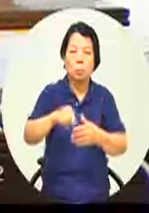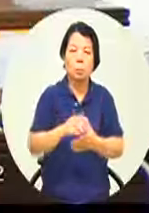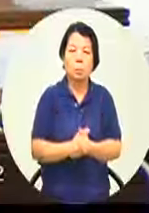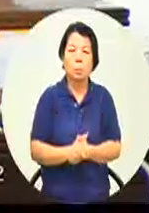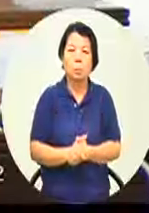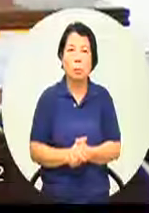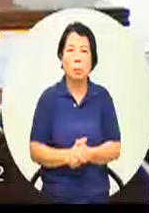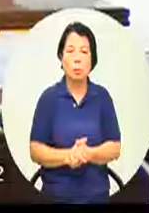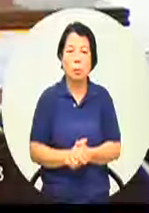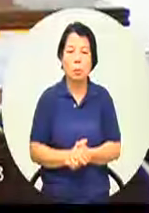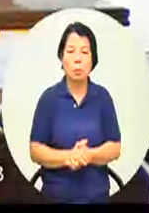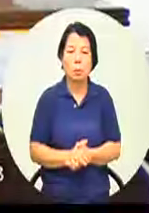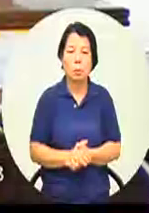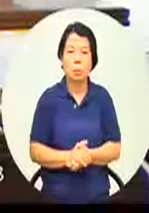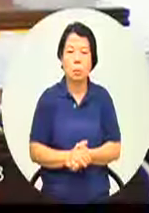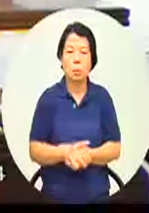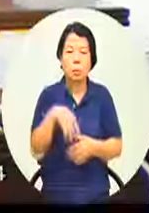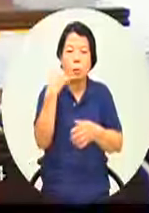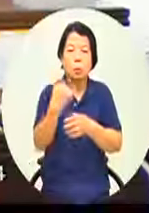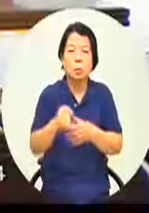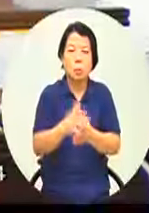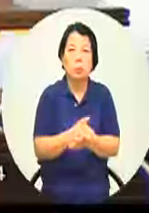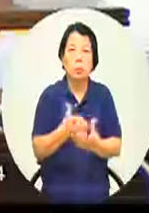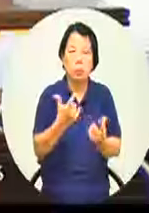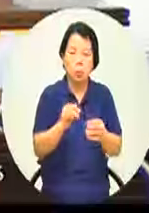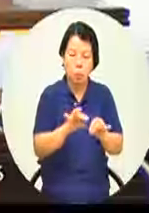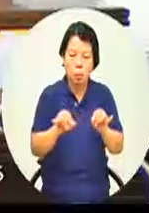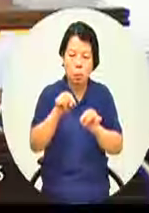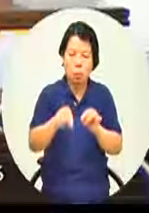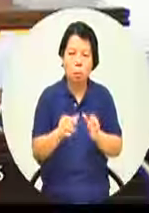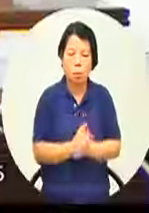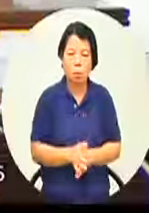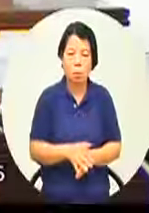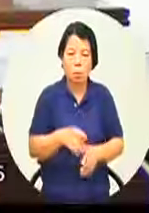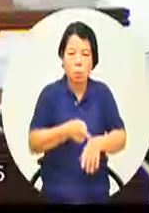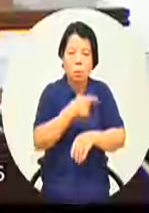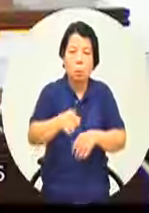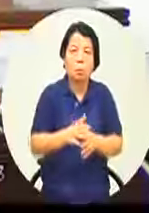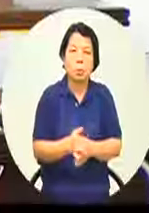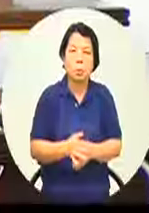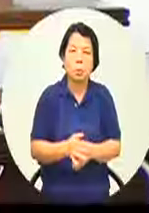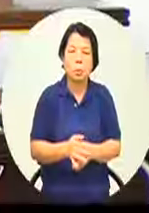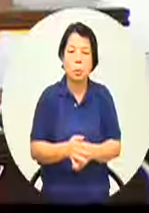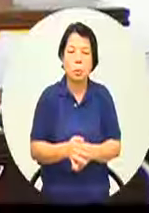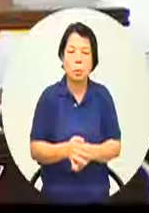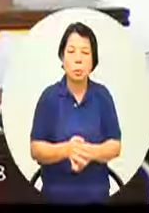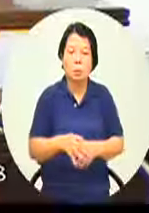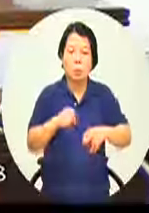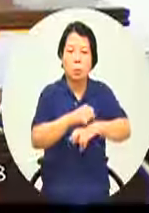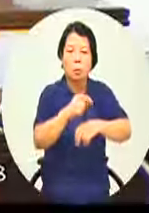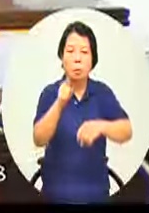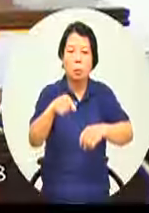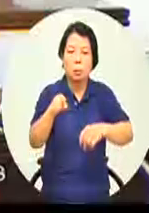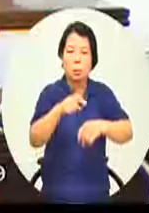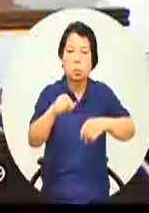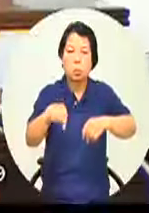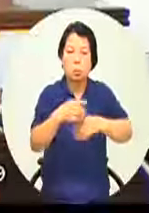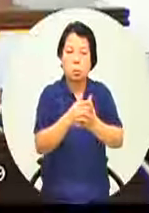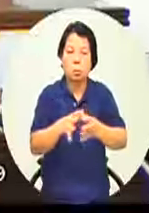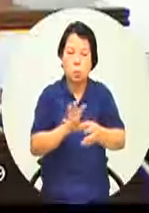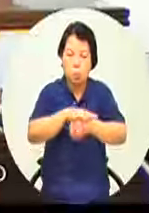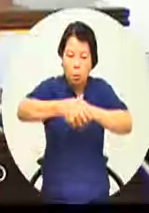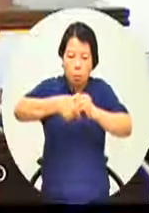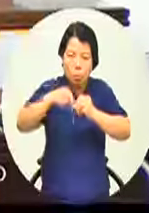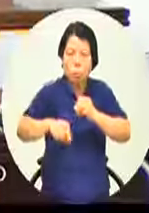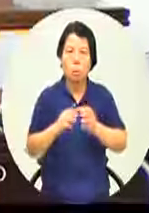成的劣质的这个钠造土，它是由钙含粪组成的，那真正的